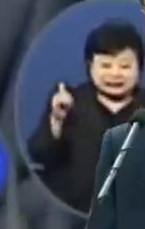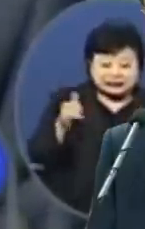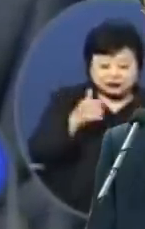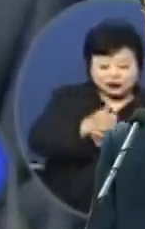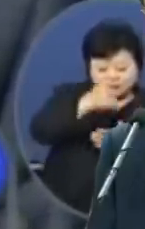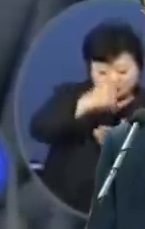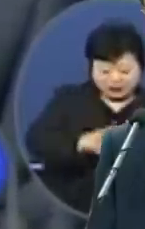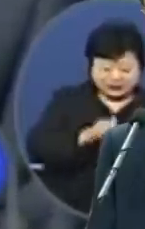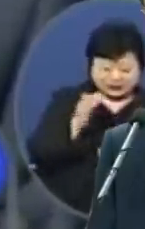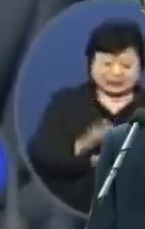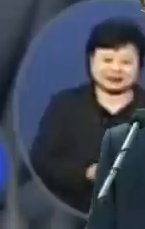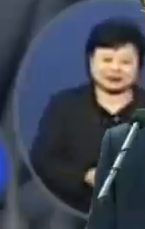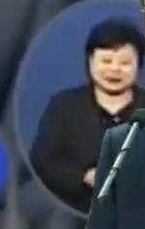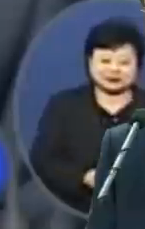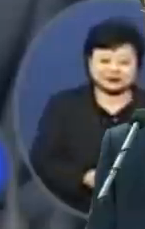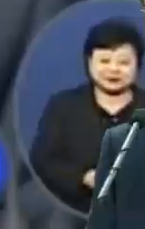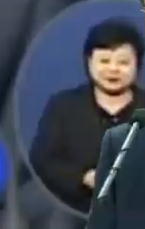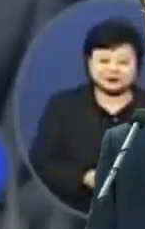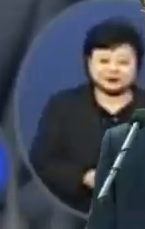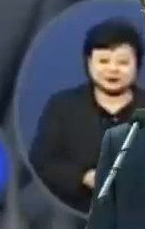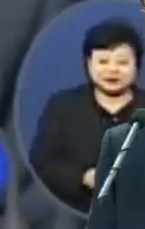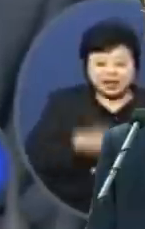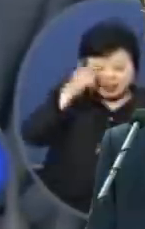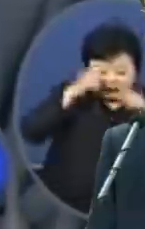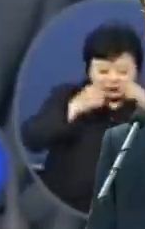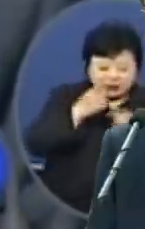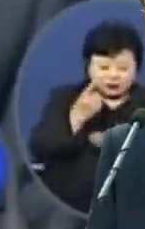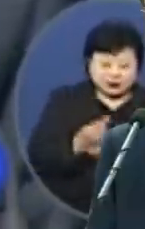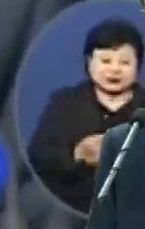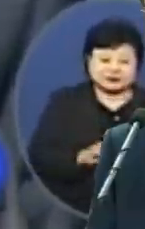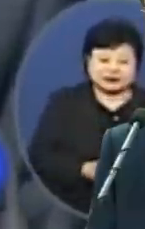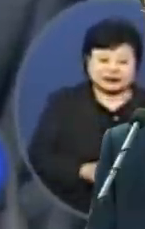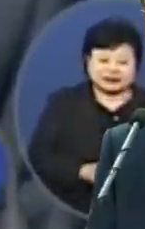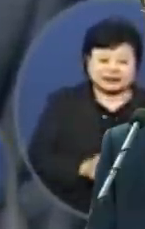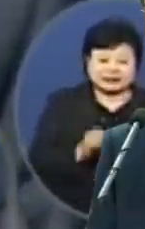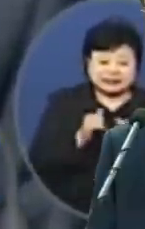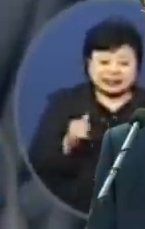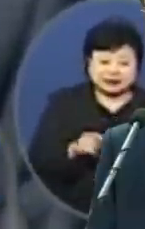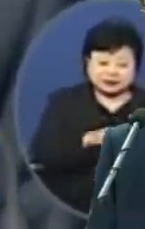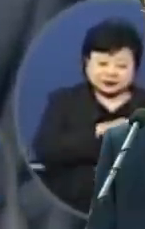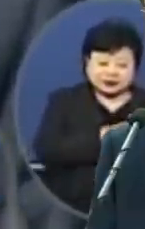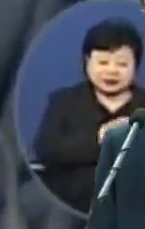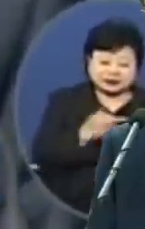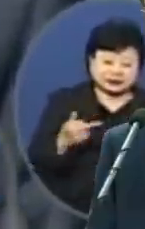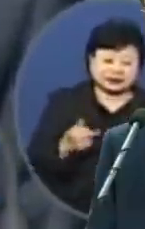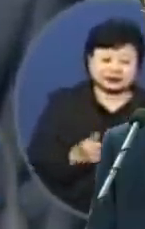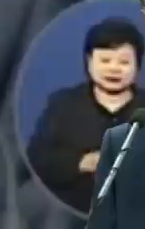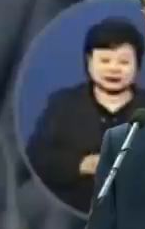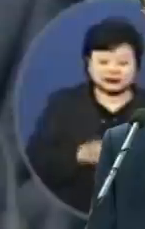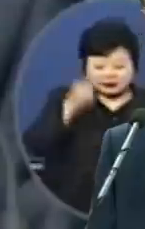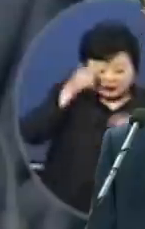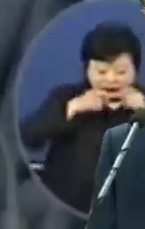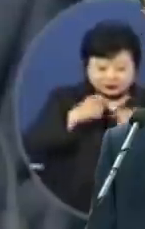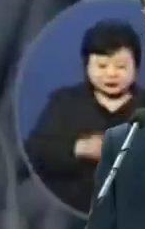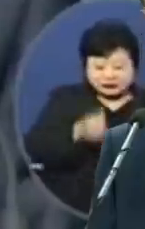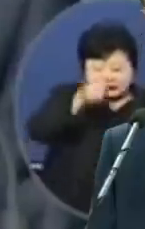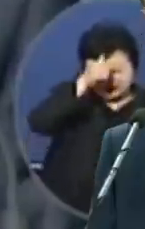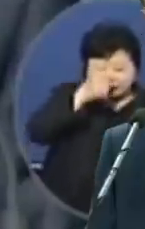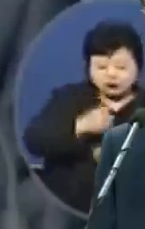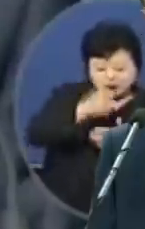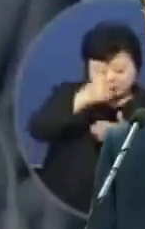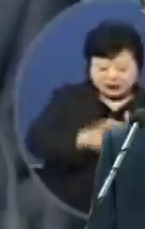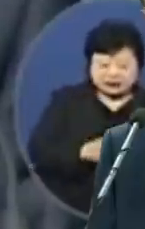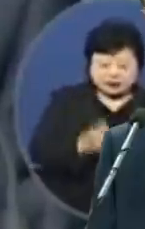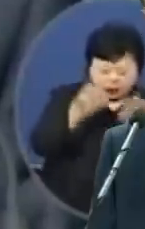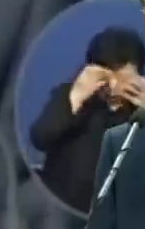타락한 최악의 비극을 가져온 것입니다. 인류 최대의 비극은 아담의 타락과 그 결과가 가져온